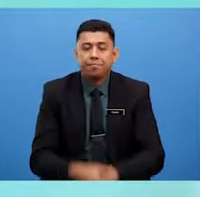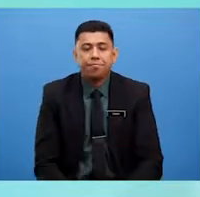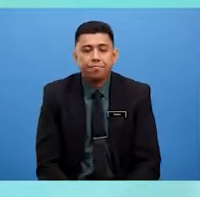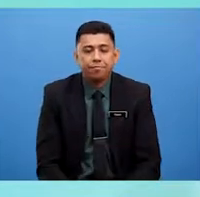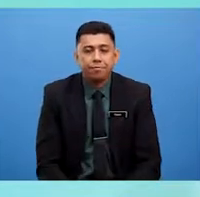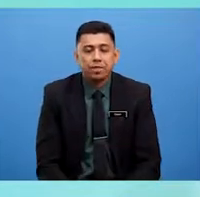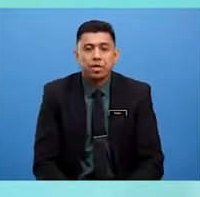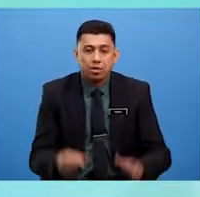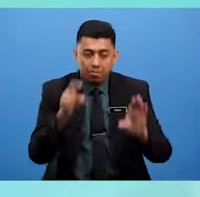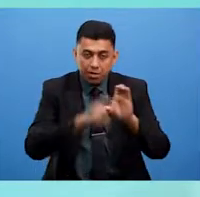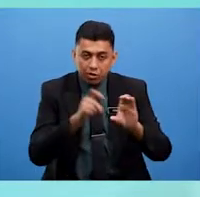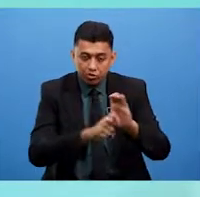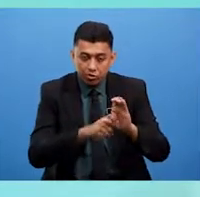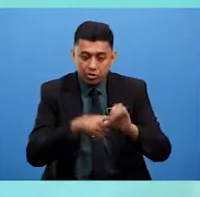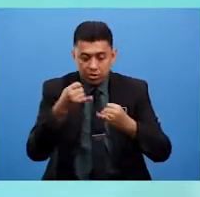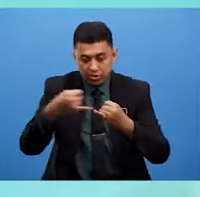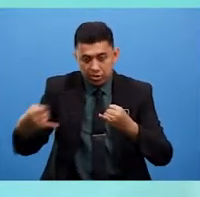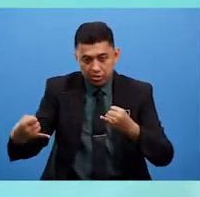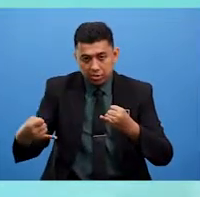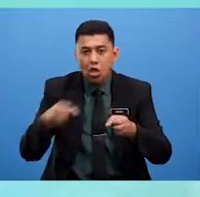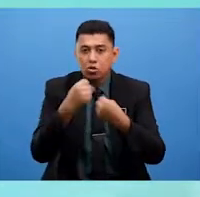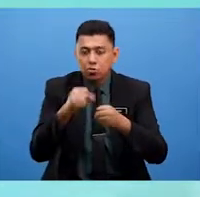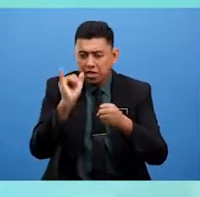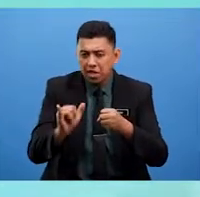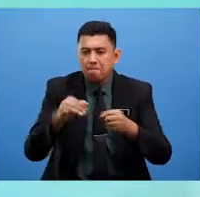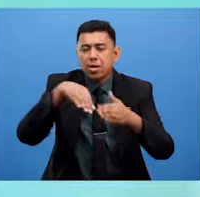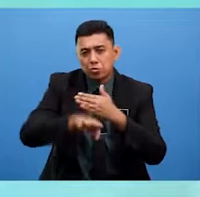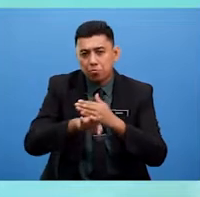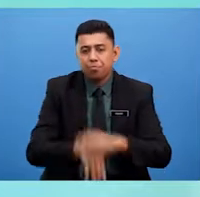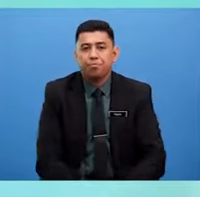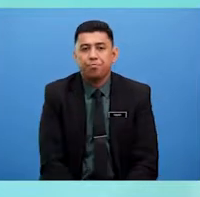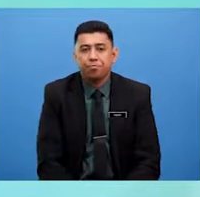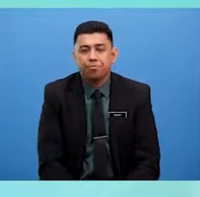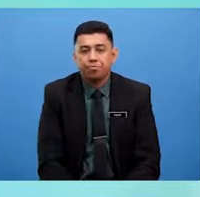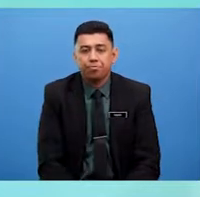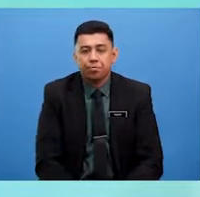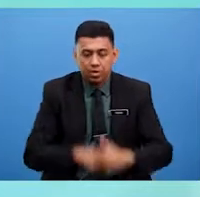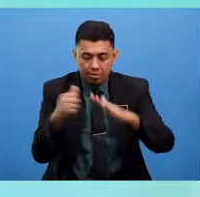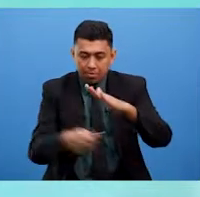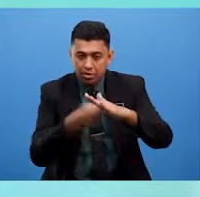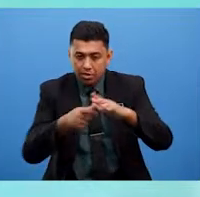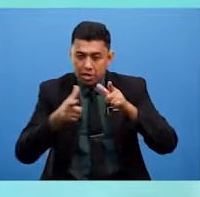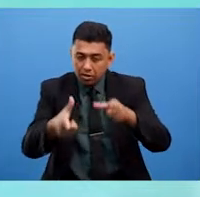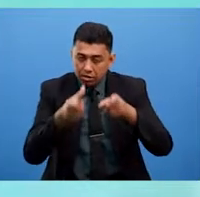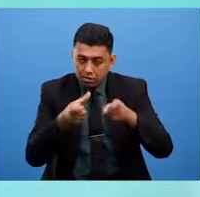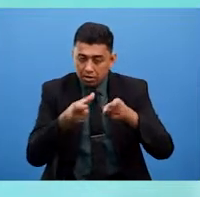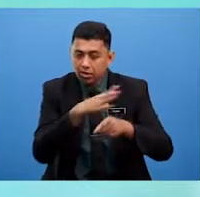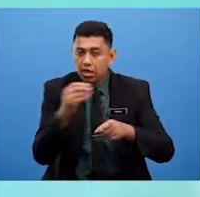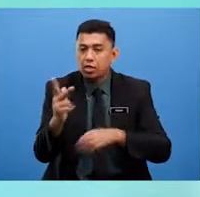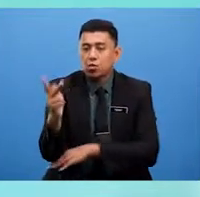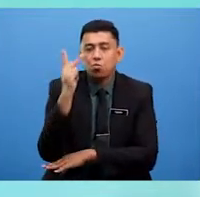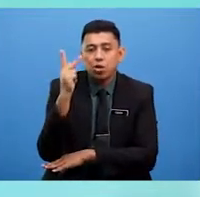latihan bergantung kepada jenis sukan yang diceburi. Bagi sukan yang berasaskan kelajuan dan